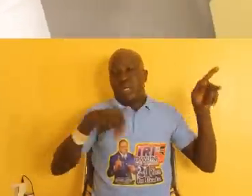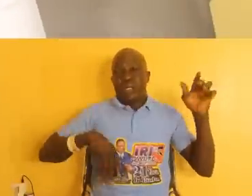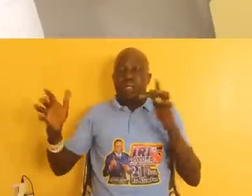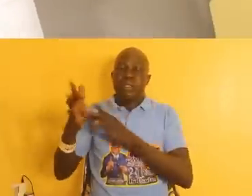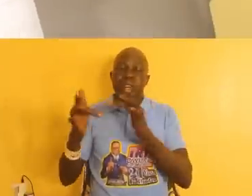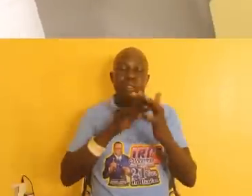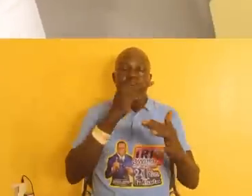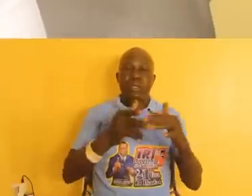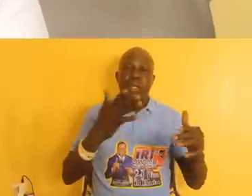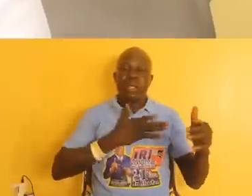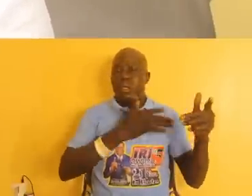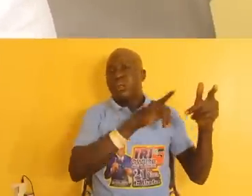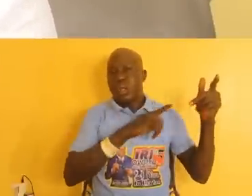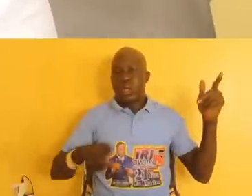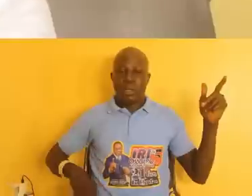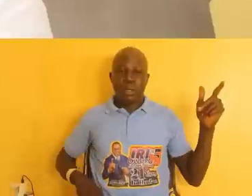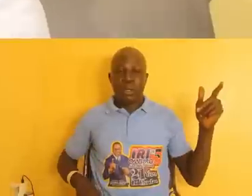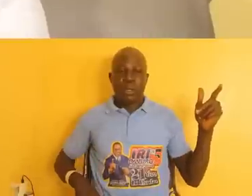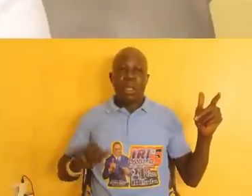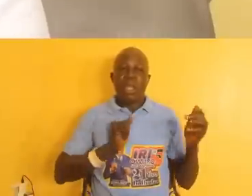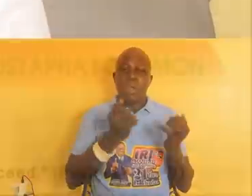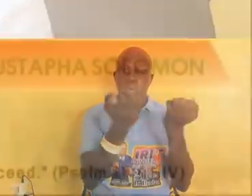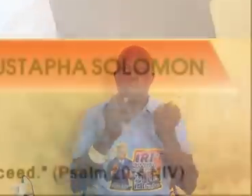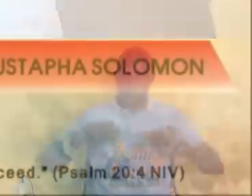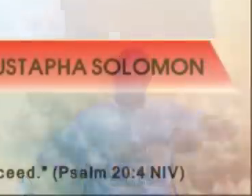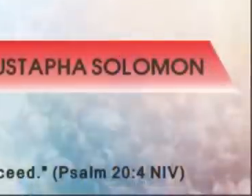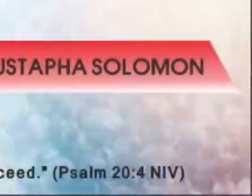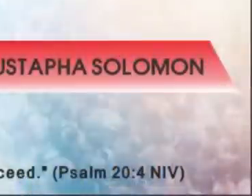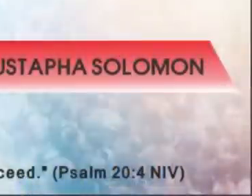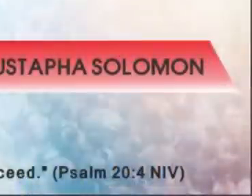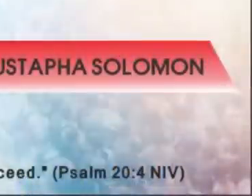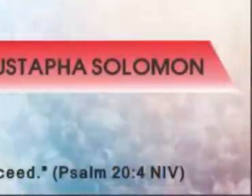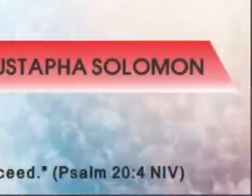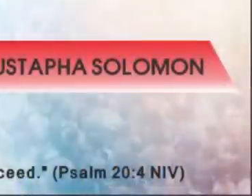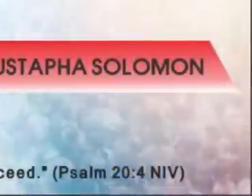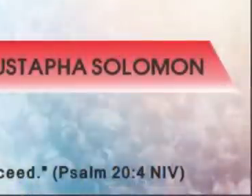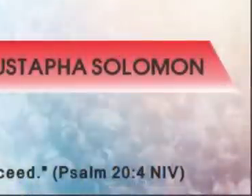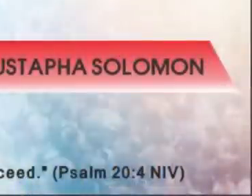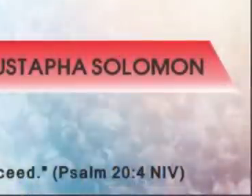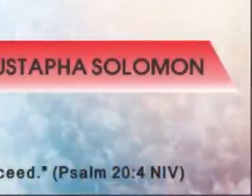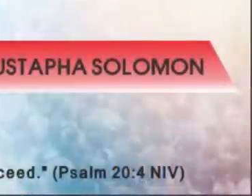jésù olúwa ó fẹ́ sọpọ́tì láàárọ̀ ẹ̀kọ́ àkáàdì nọmba ẹ̀sìn